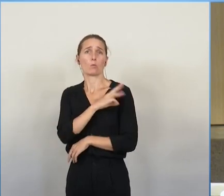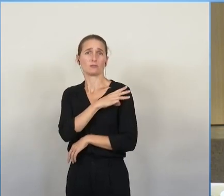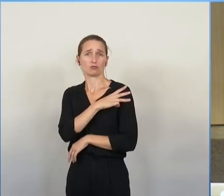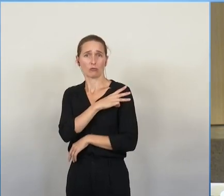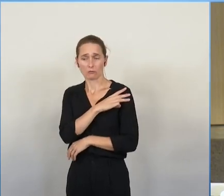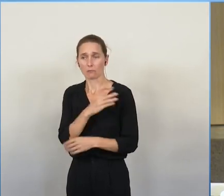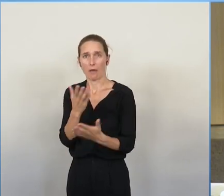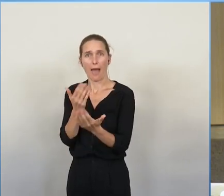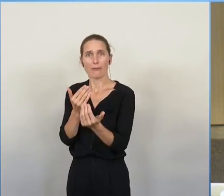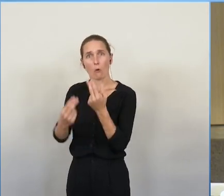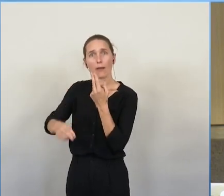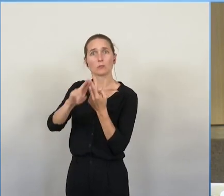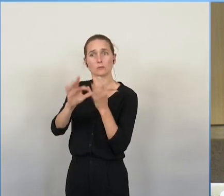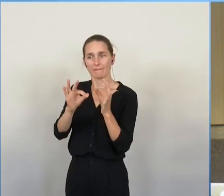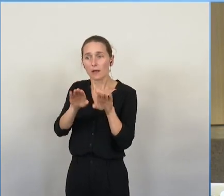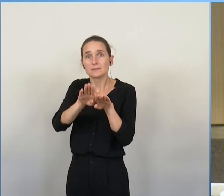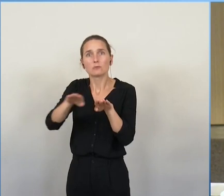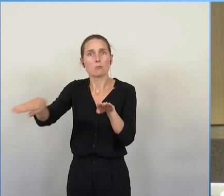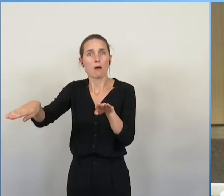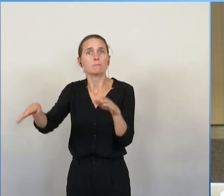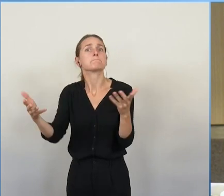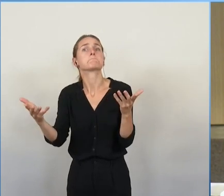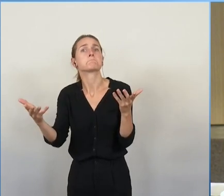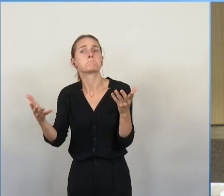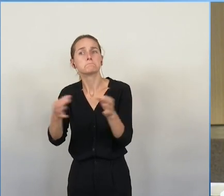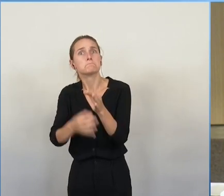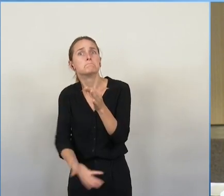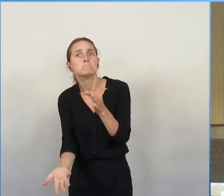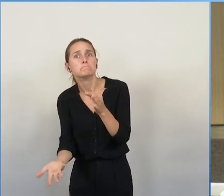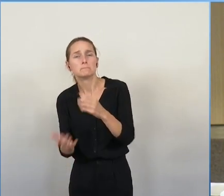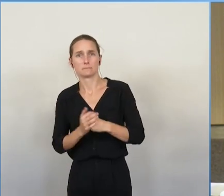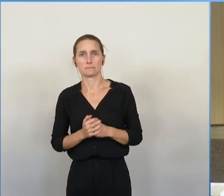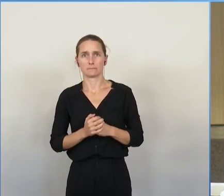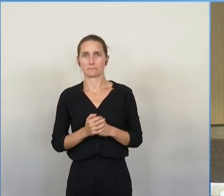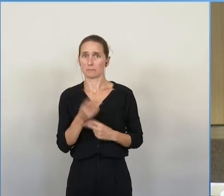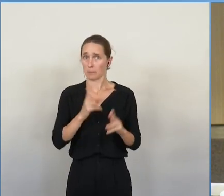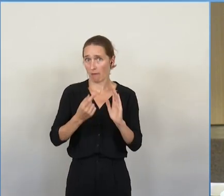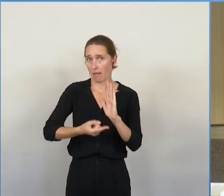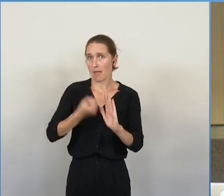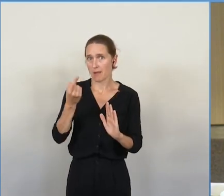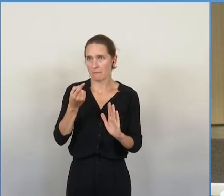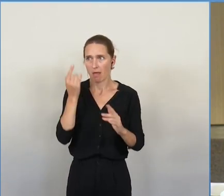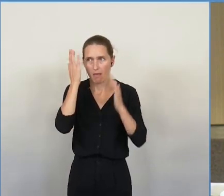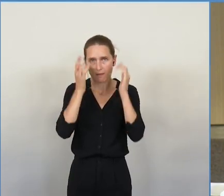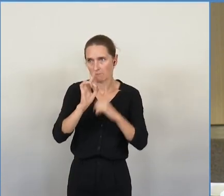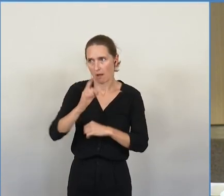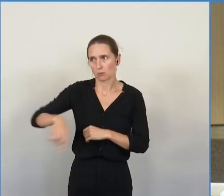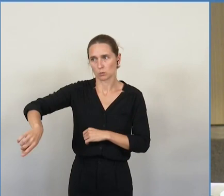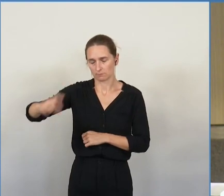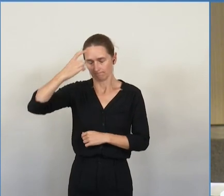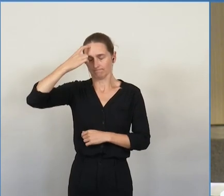qui est de ces stationnements dois-je rappeler mais là je ne suis pas trop inquiète personne l'a oublié ne